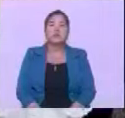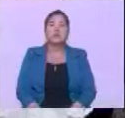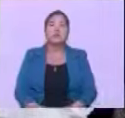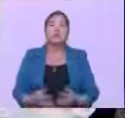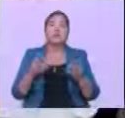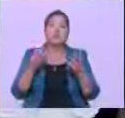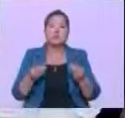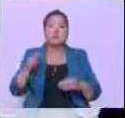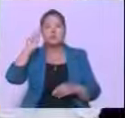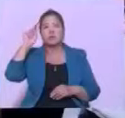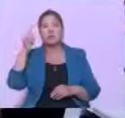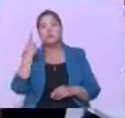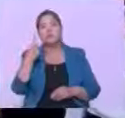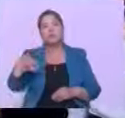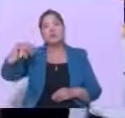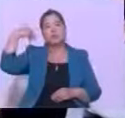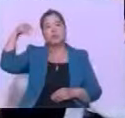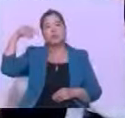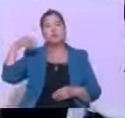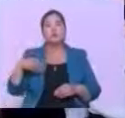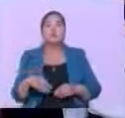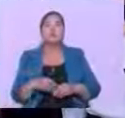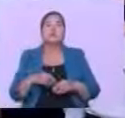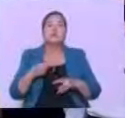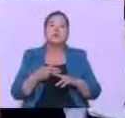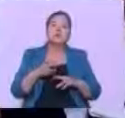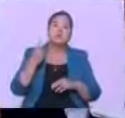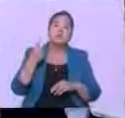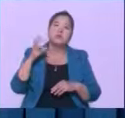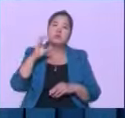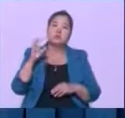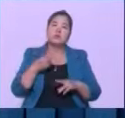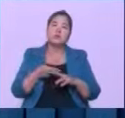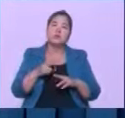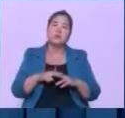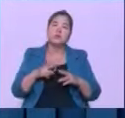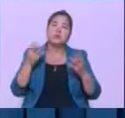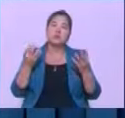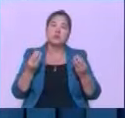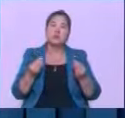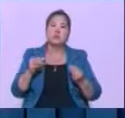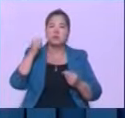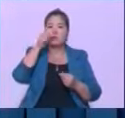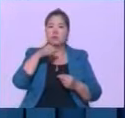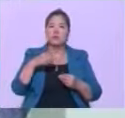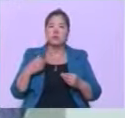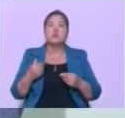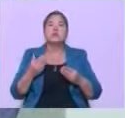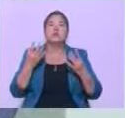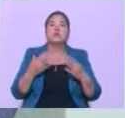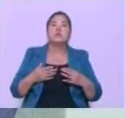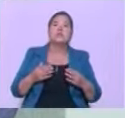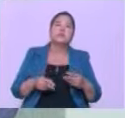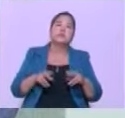В День знаний первый звонок прозвенел в школах региона. Несмотря на то, что 1 сентября в этом году выпало на выходной день, во всех школах прошли